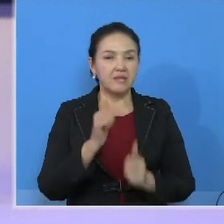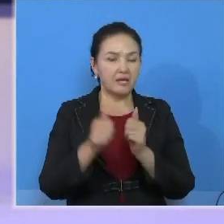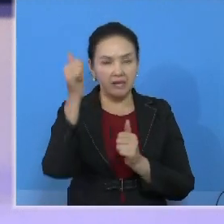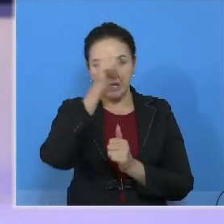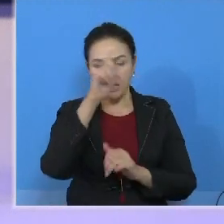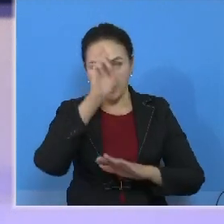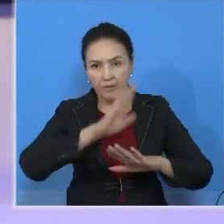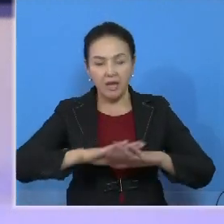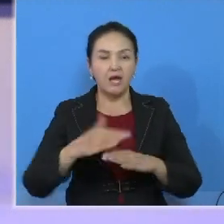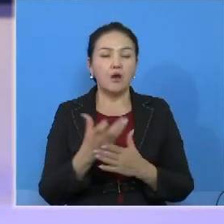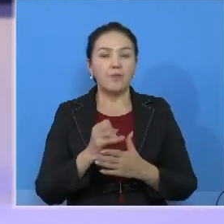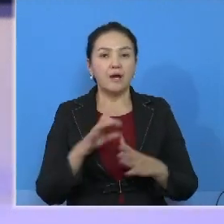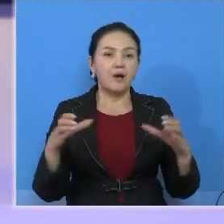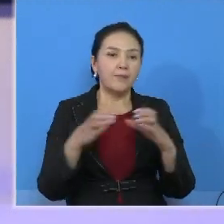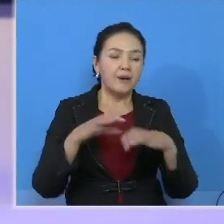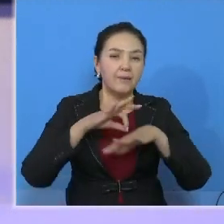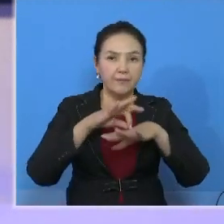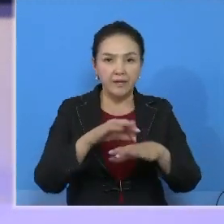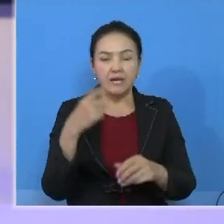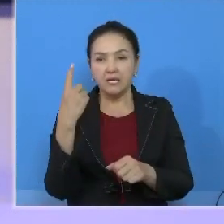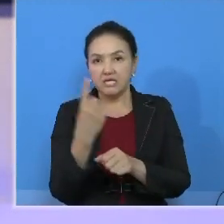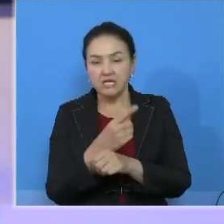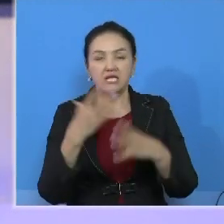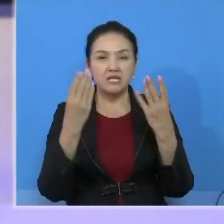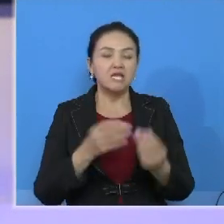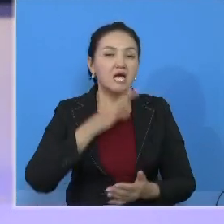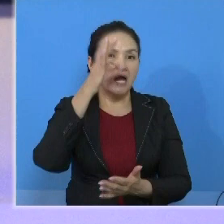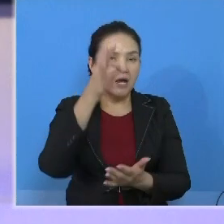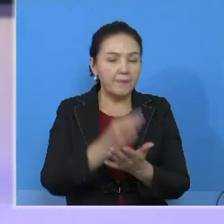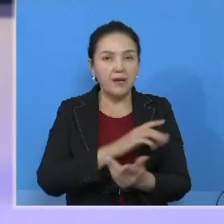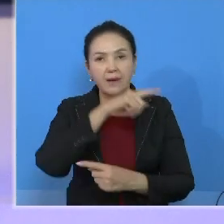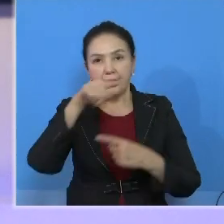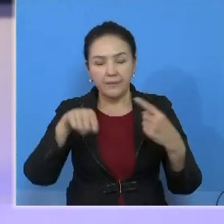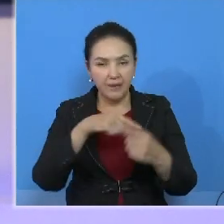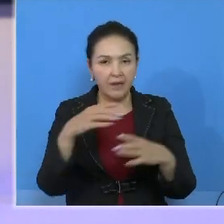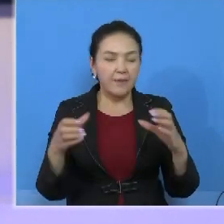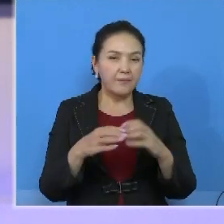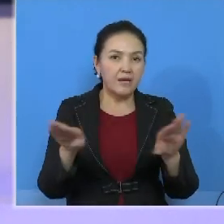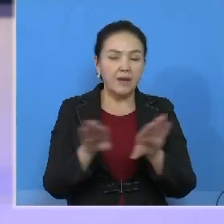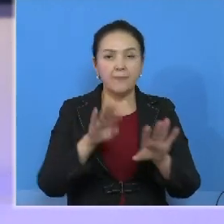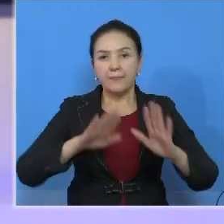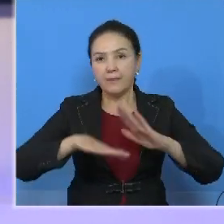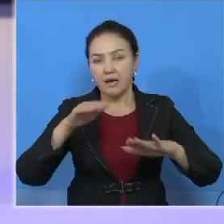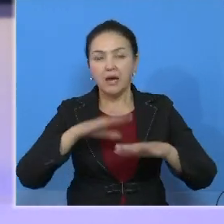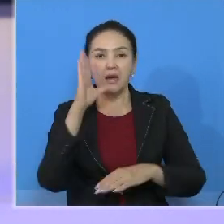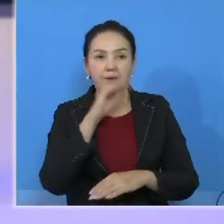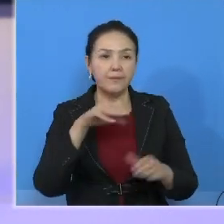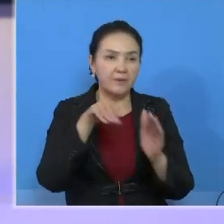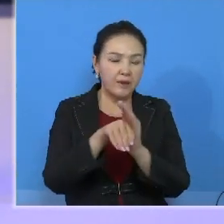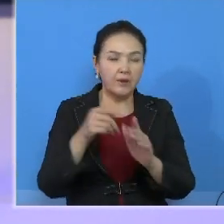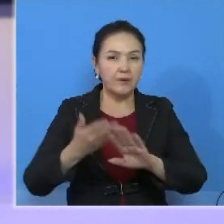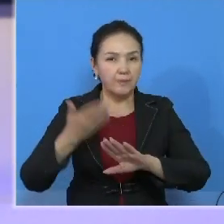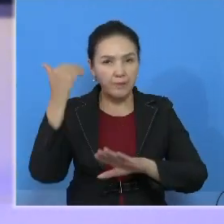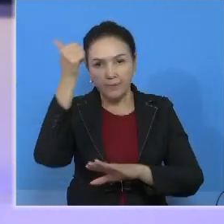Ежегодно государственные конкурирующие органы проводят единый день отчета перед бизнес-сообществом. Подобная практика была успешно внедрена в